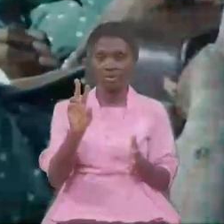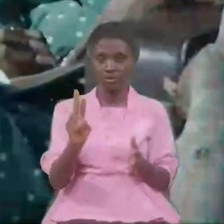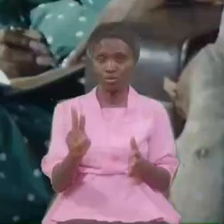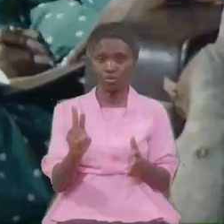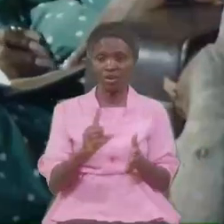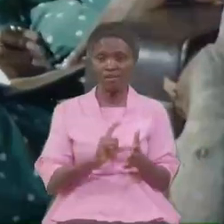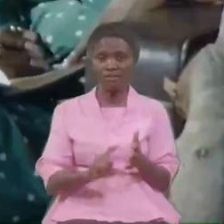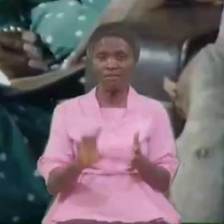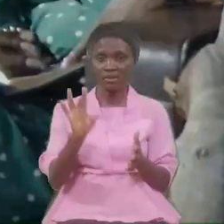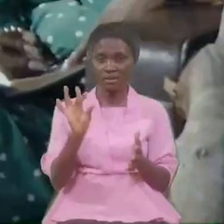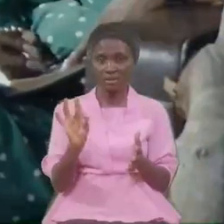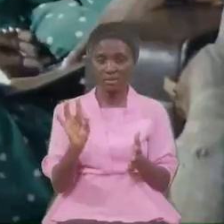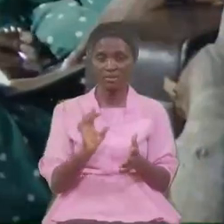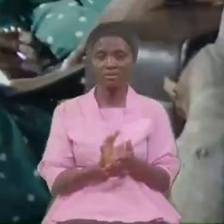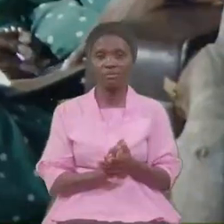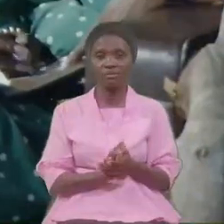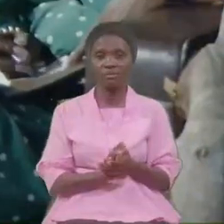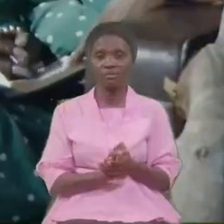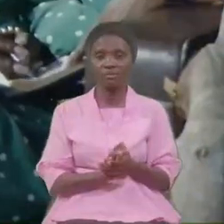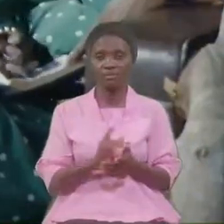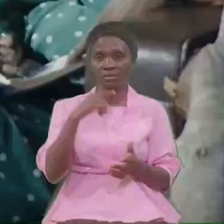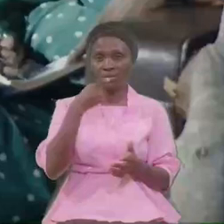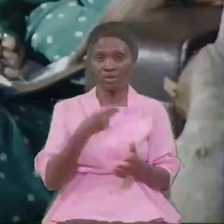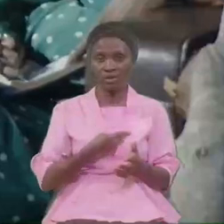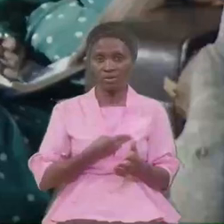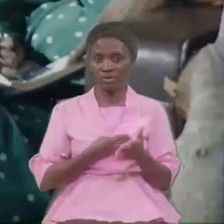Éphésiens 2, verset 8.